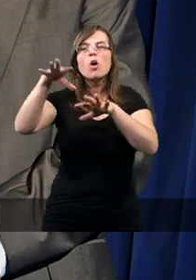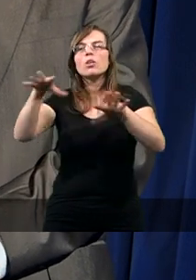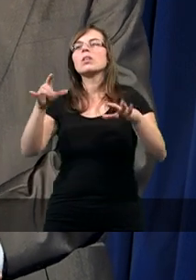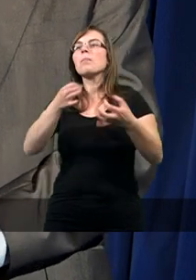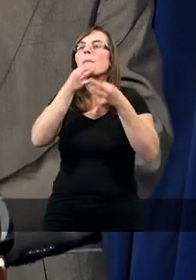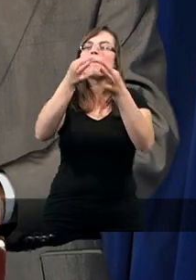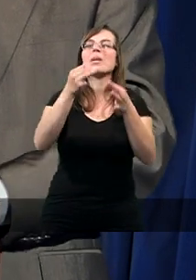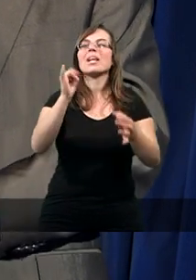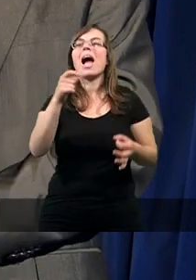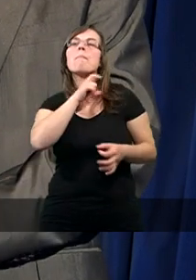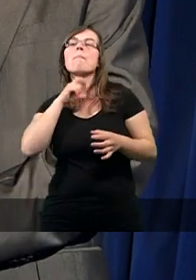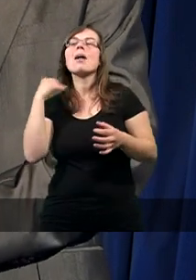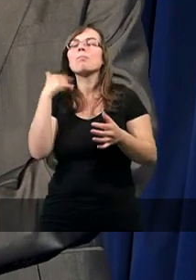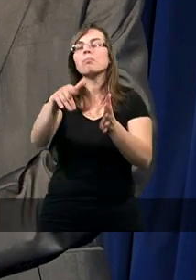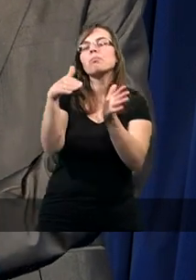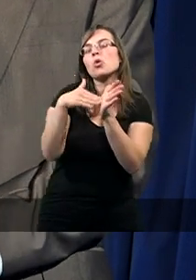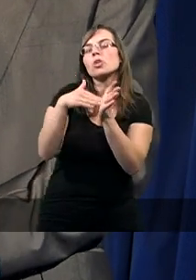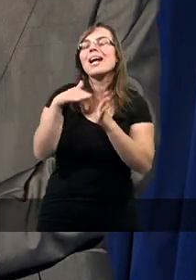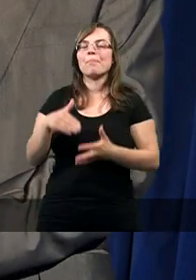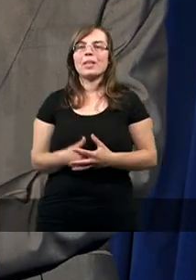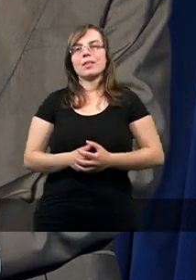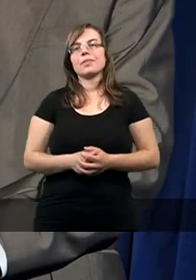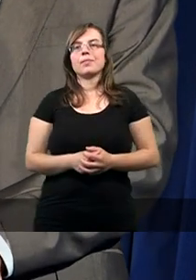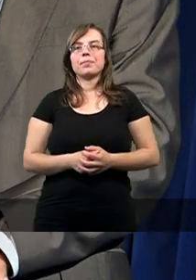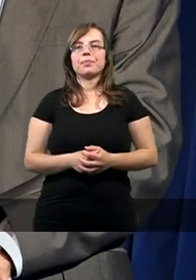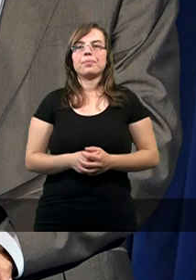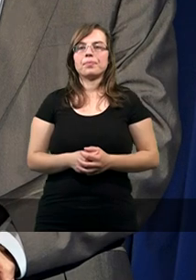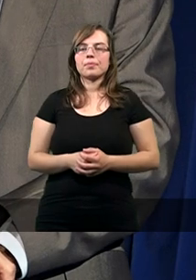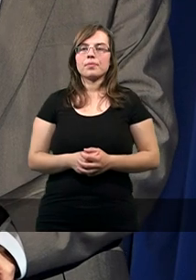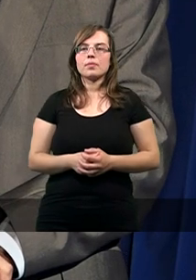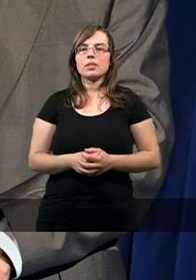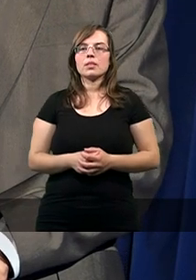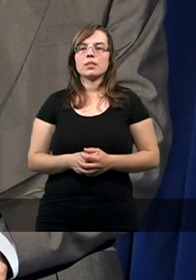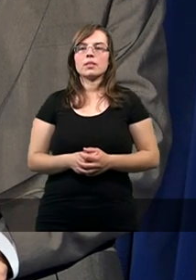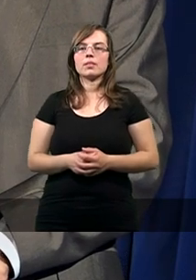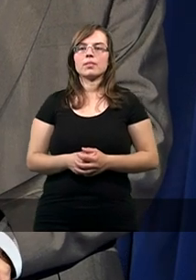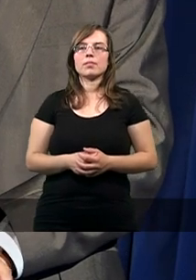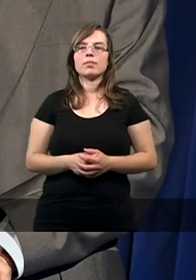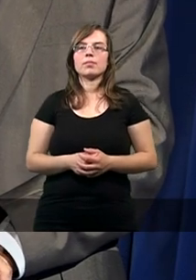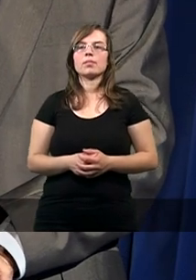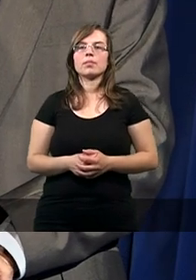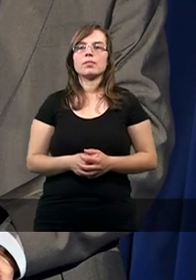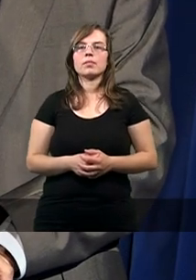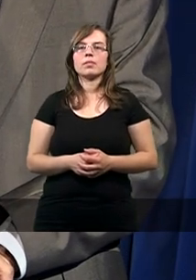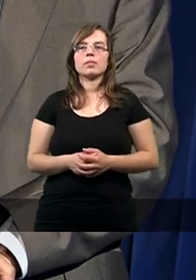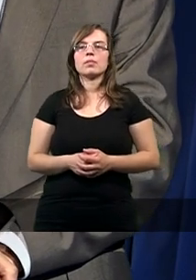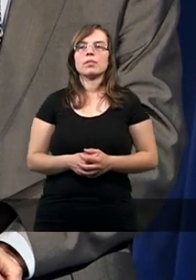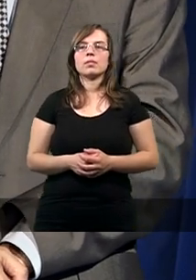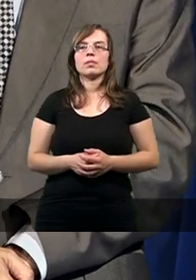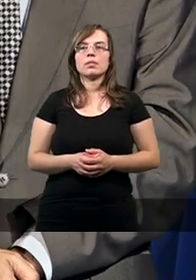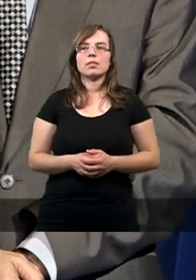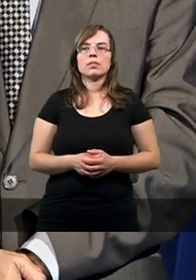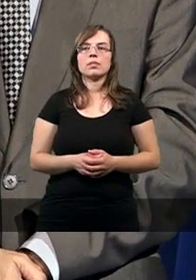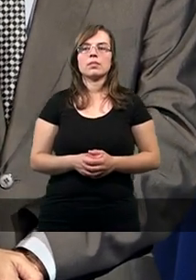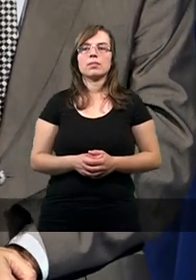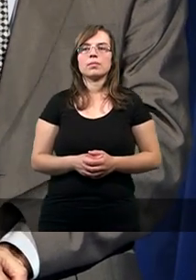i pytałem się, jaki pastor byłby im potrzebny. They want a pastor who's highly educated and can preach philosophical